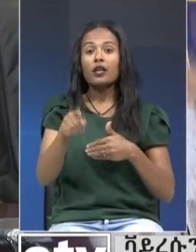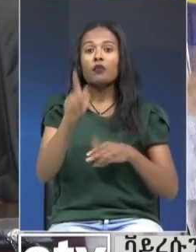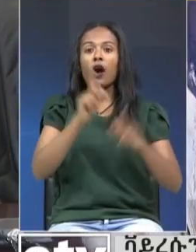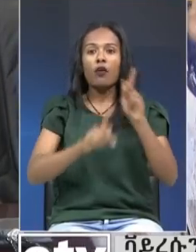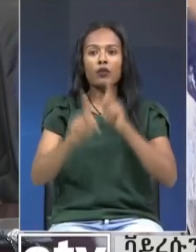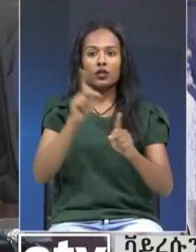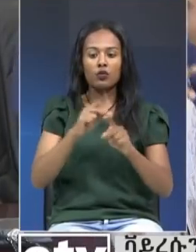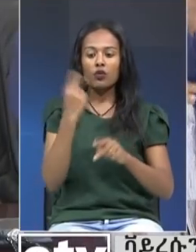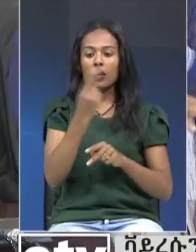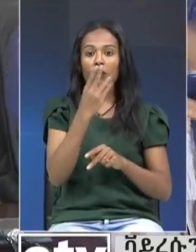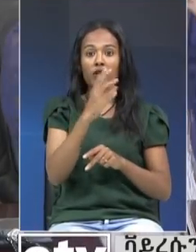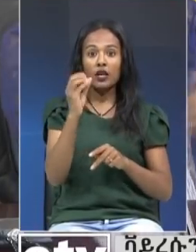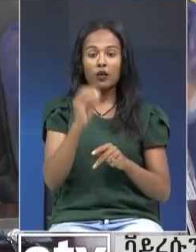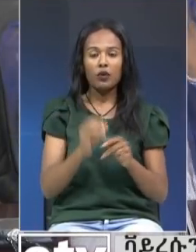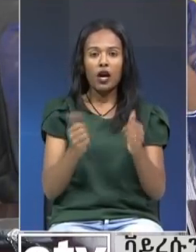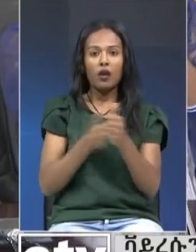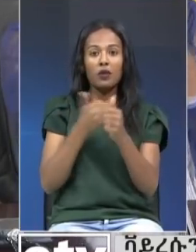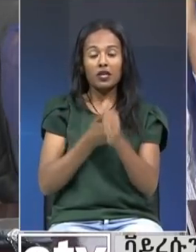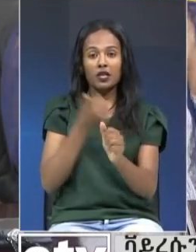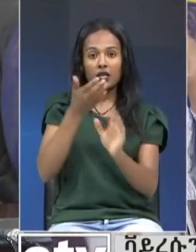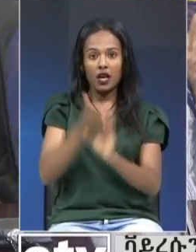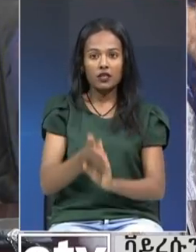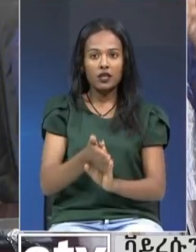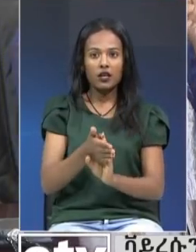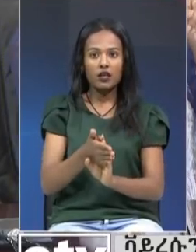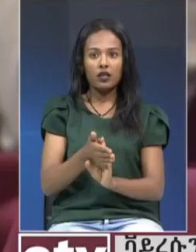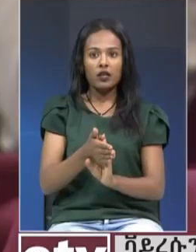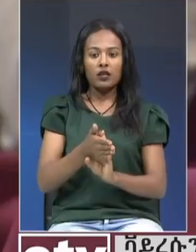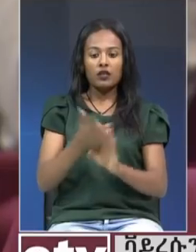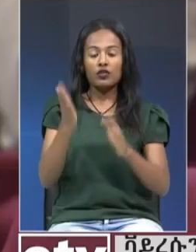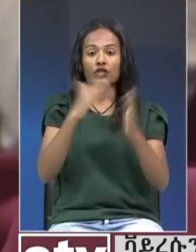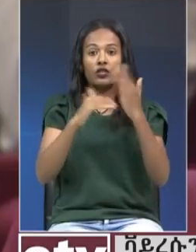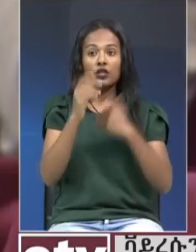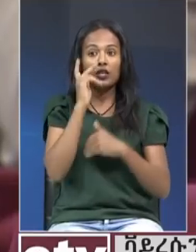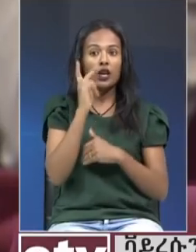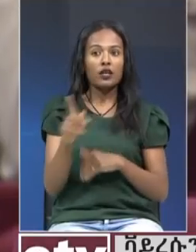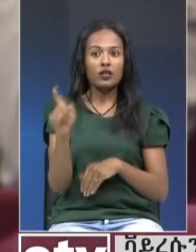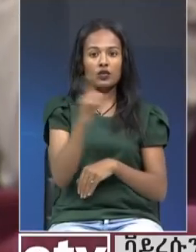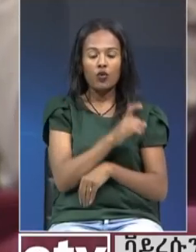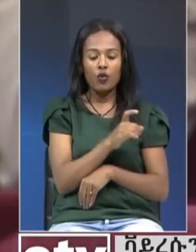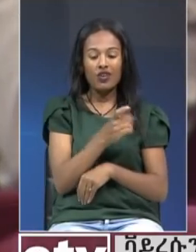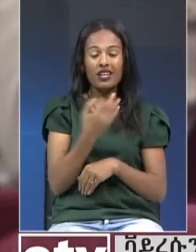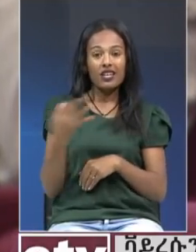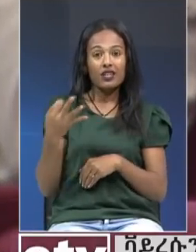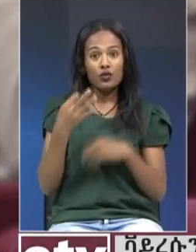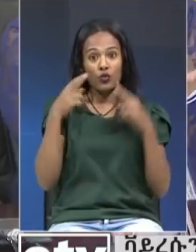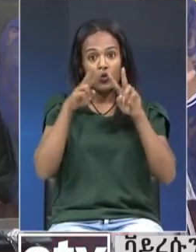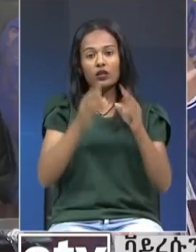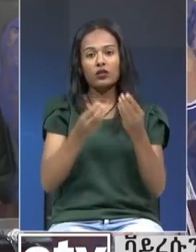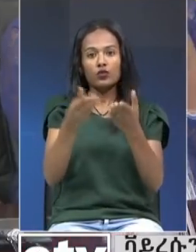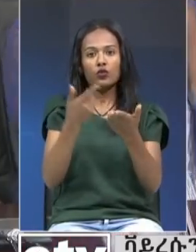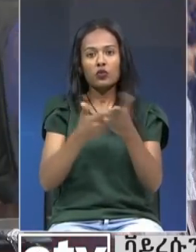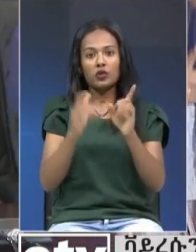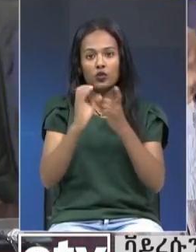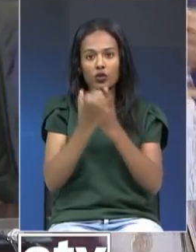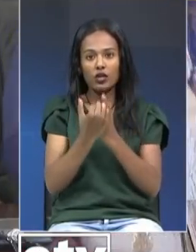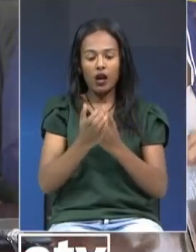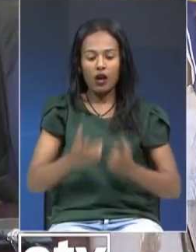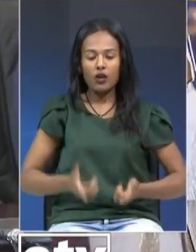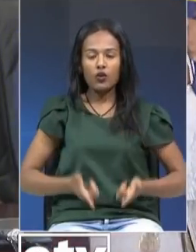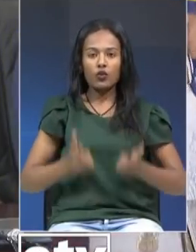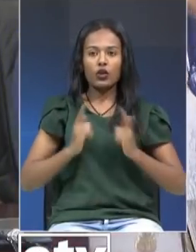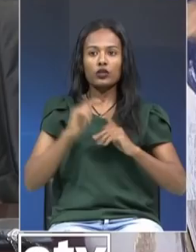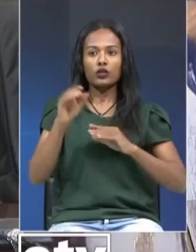ማህበረሰቡ ከመጠቀምና ከመከታተል አንጻር ውስንነት እያየን ስለሆነ አጽንኦት ተሰጥቶ በዛ አግባብ